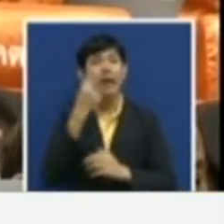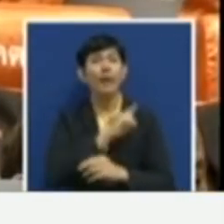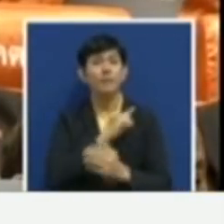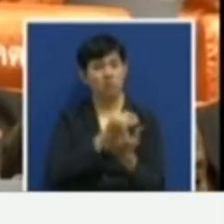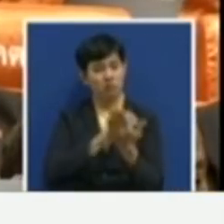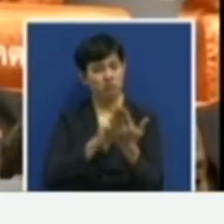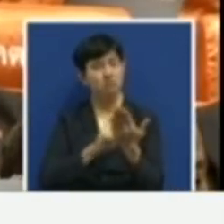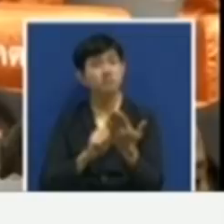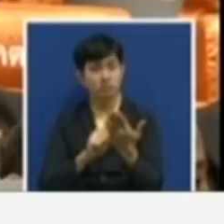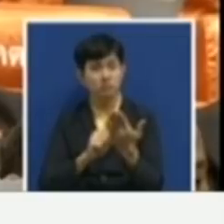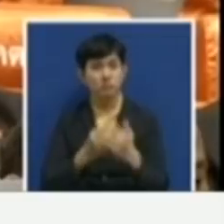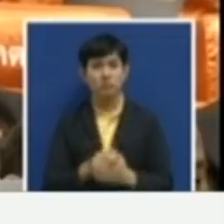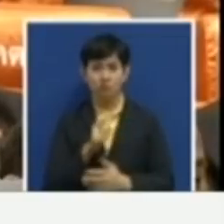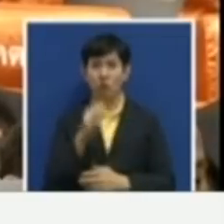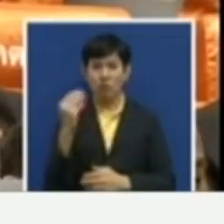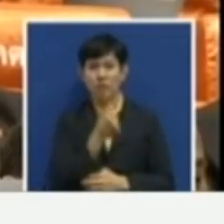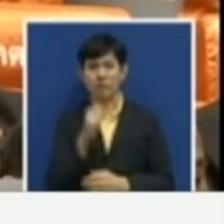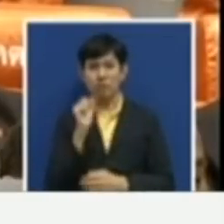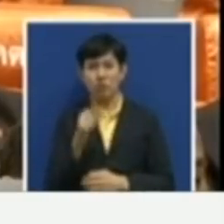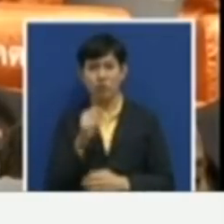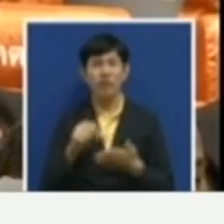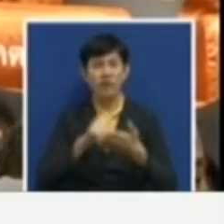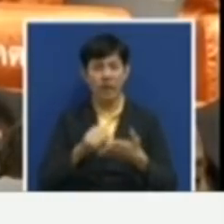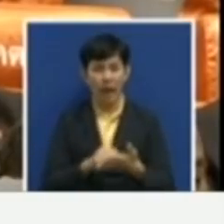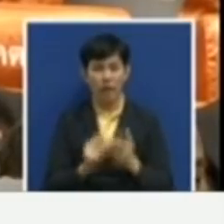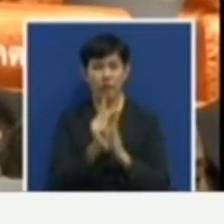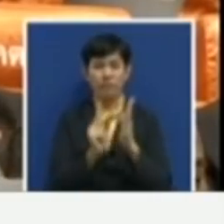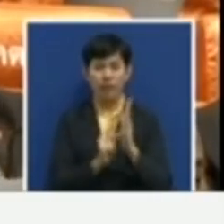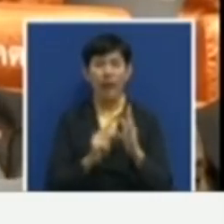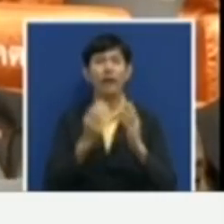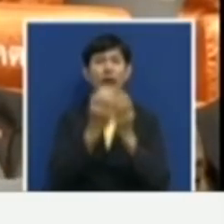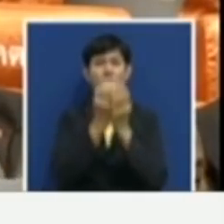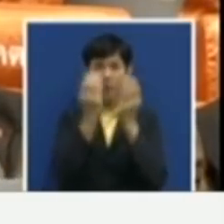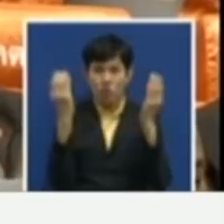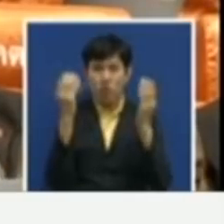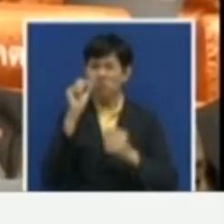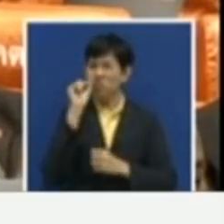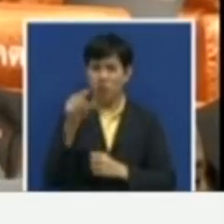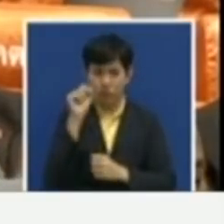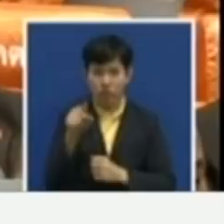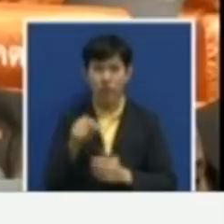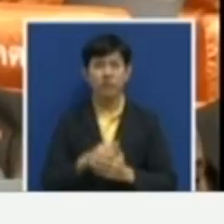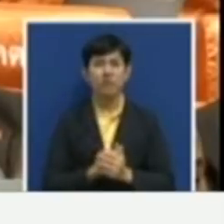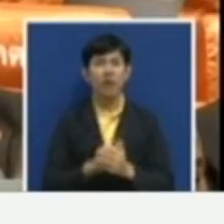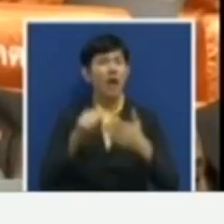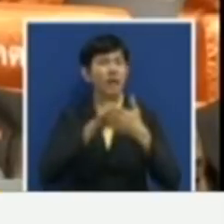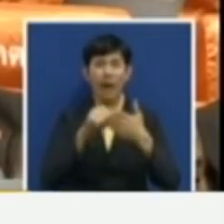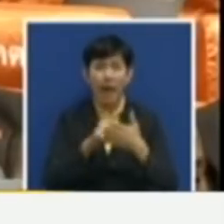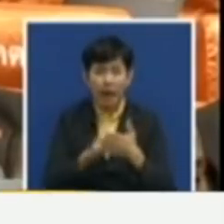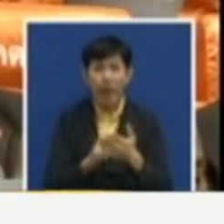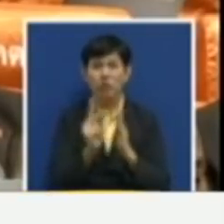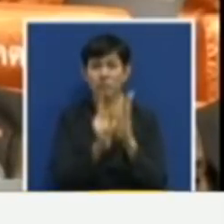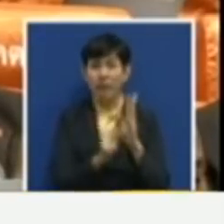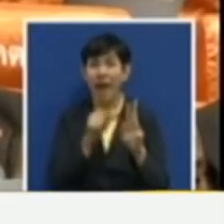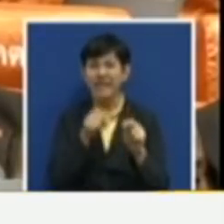ะครับท่านต้องรีบแก้ไขรัฐธรรมนูญโดยบัดดลรีบแก้ไขรัฐธรรมนูญในข้อนี้